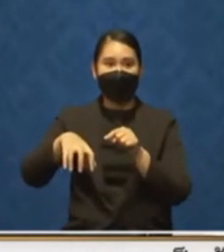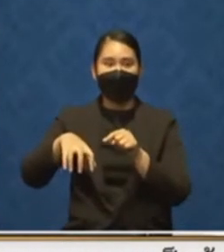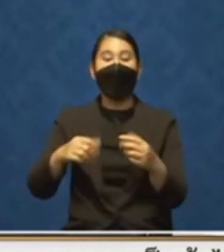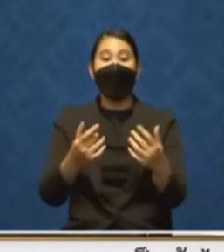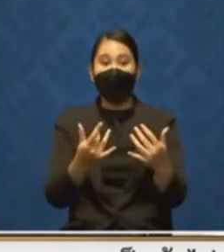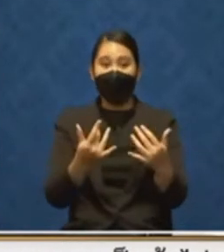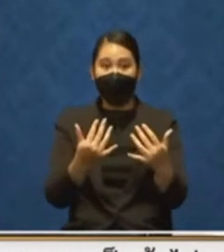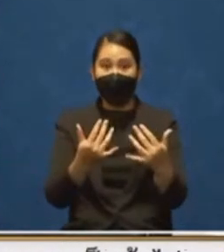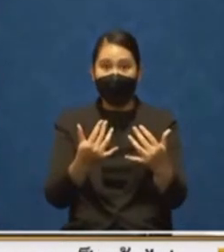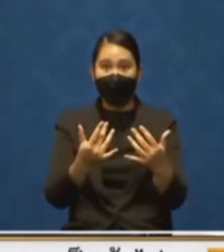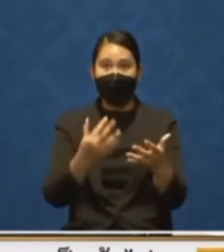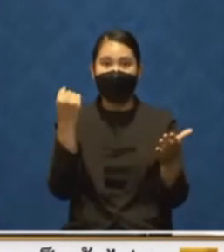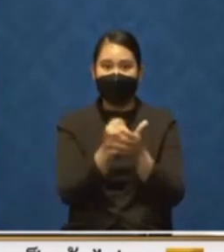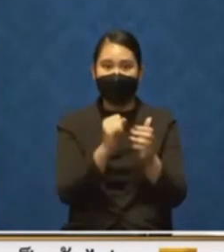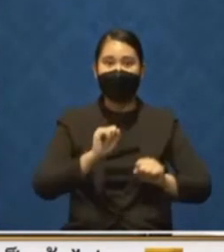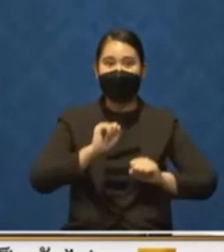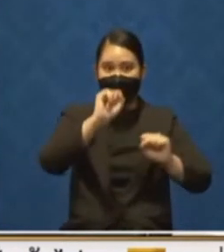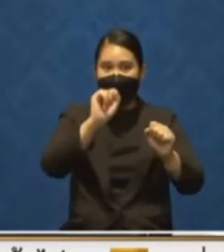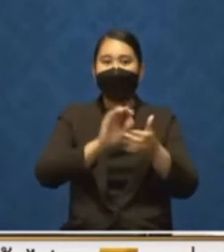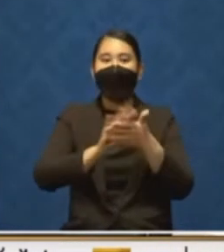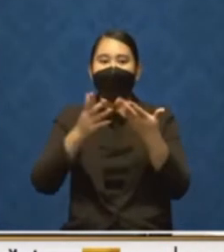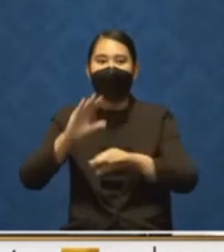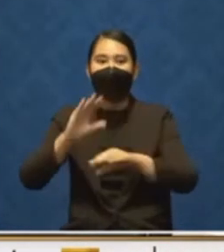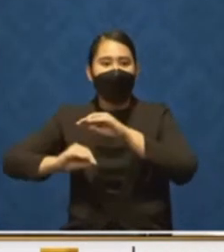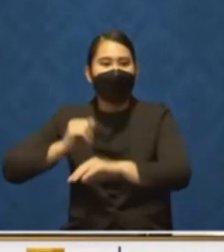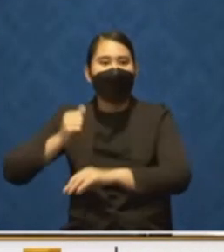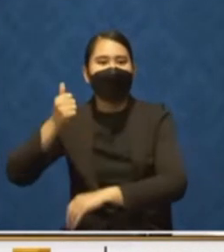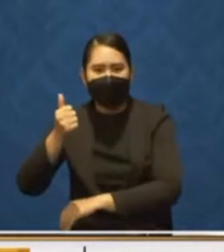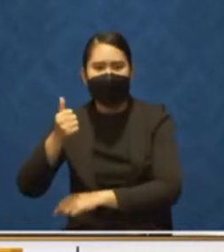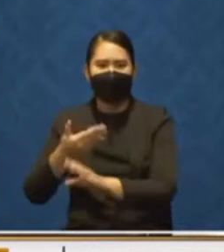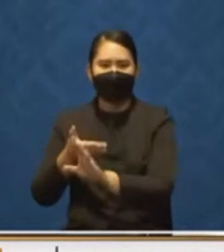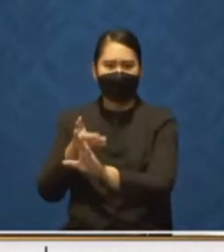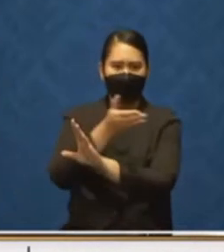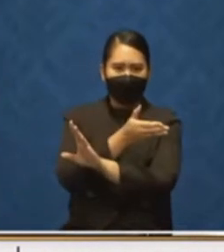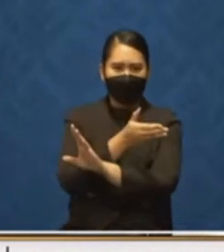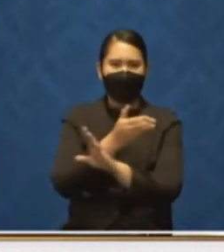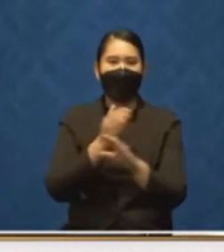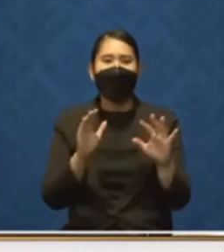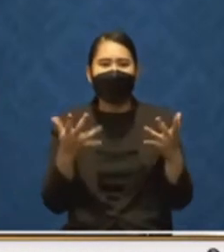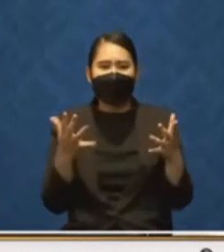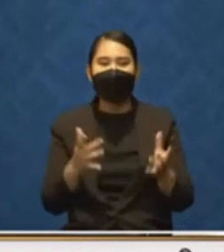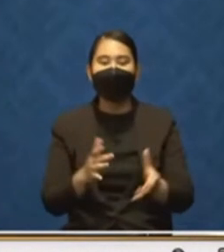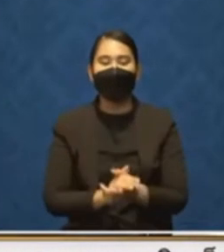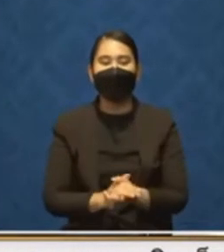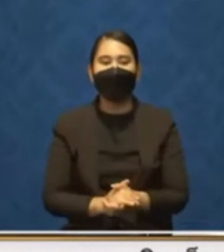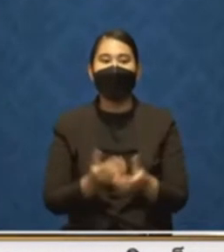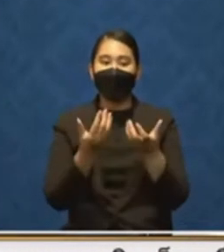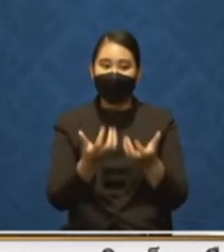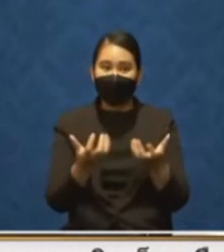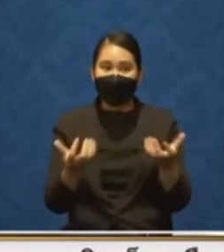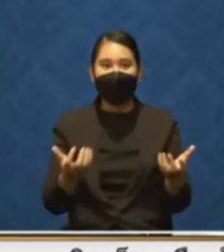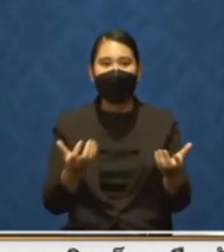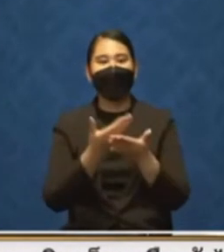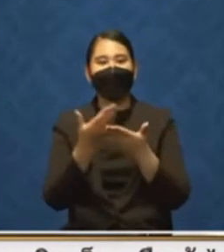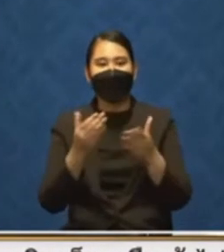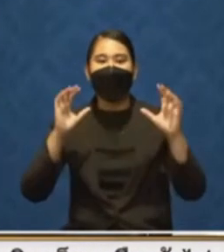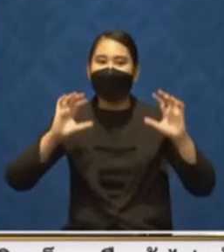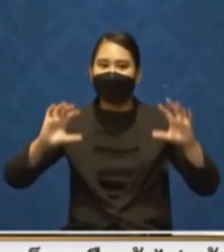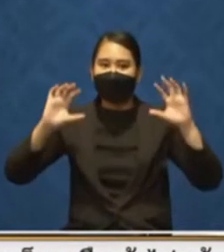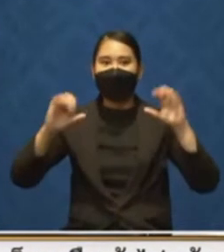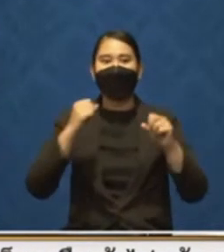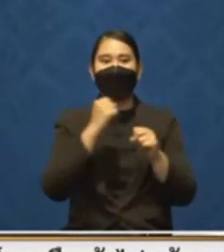จากนี้หมดนี้ได้โดยอย่างที่ผมบอกครับขวบเครื่องสุขภัณฑ์ทำอะไรต่างๆที่ส่วนราชการต้องประหยัดชกานต์ประเด็น